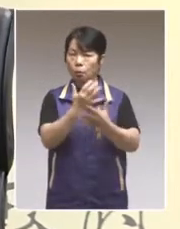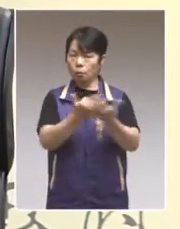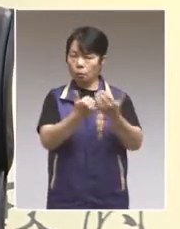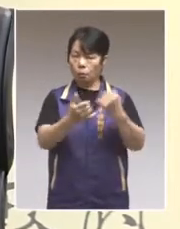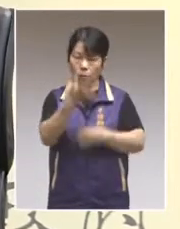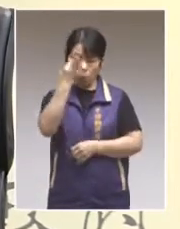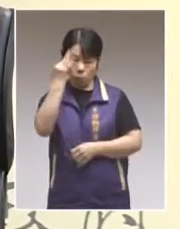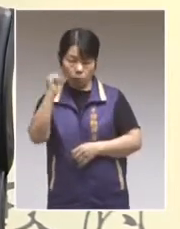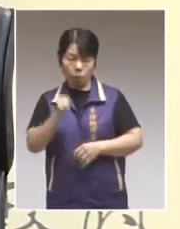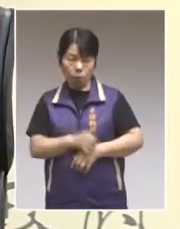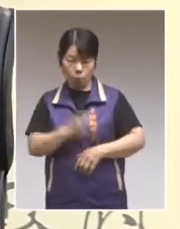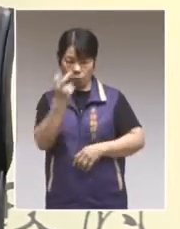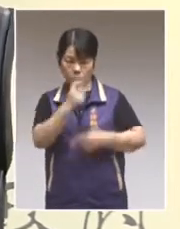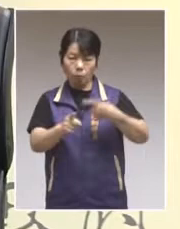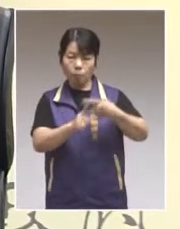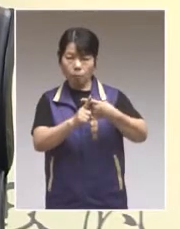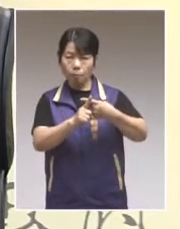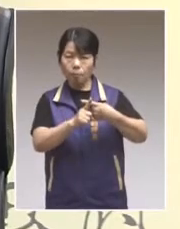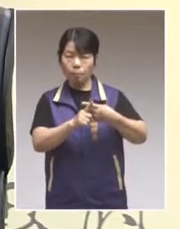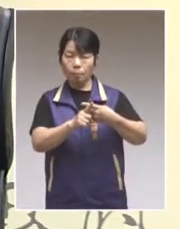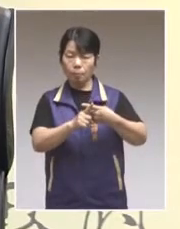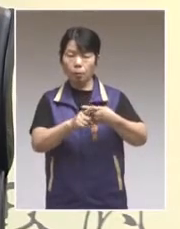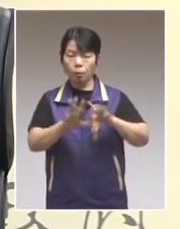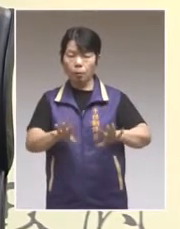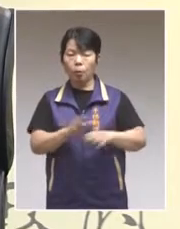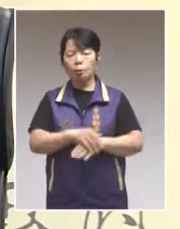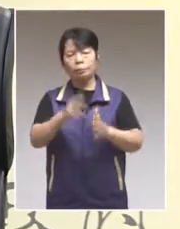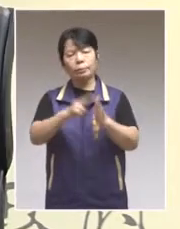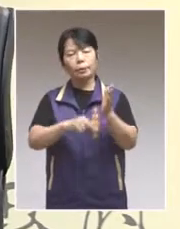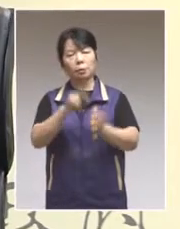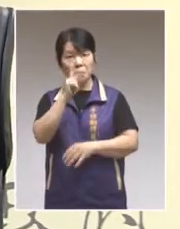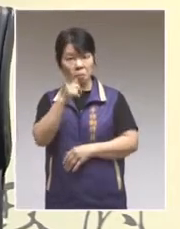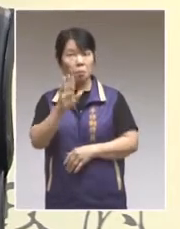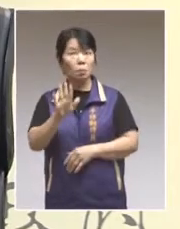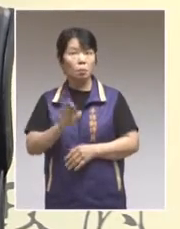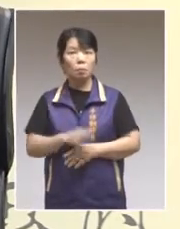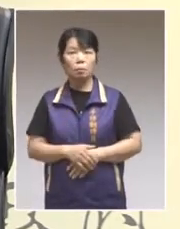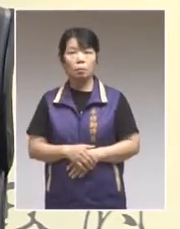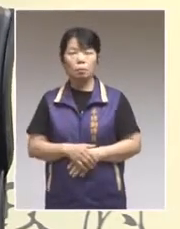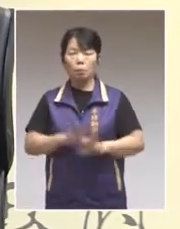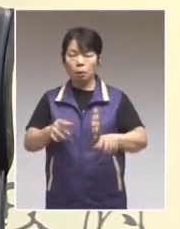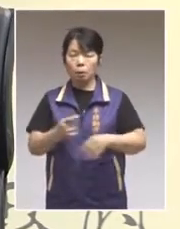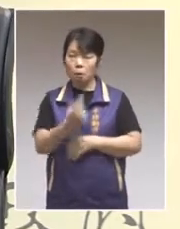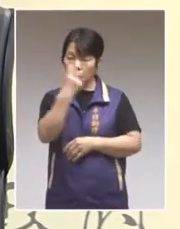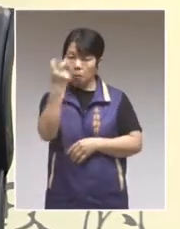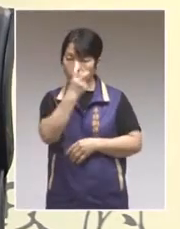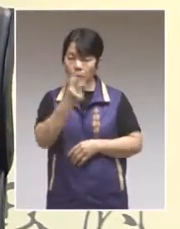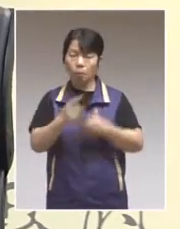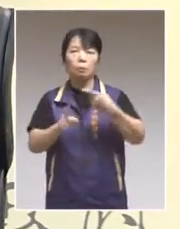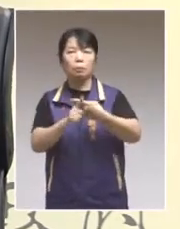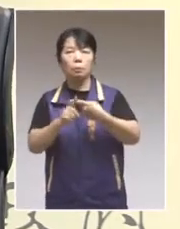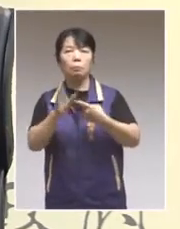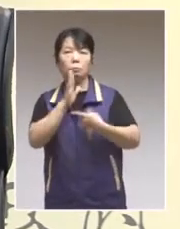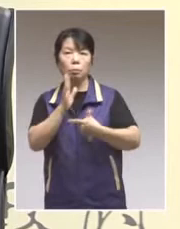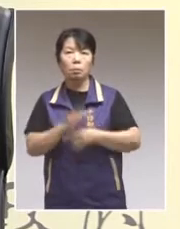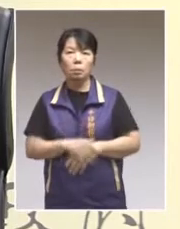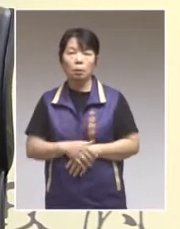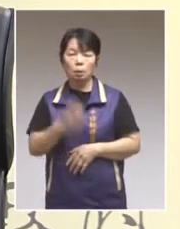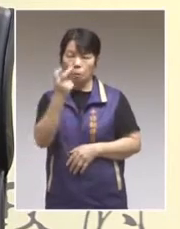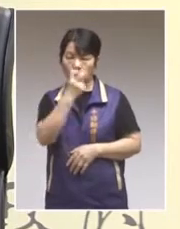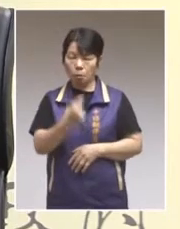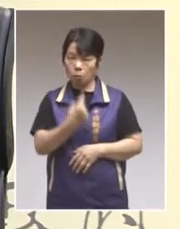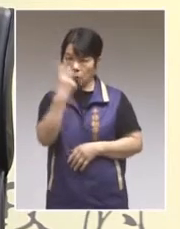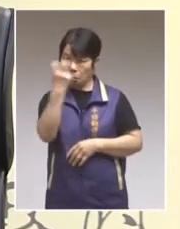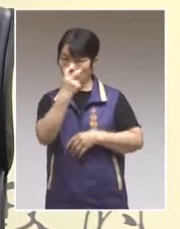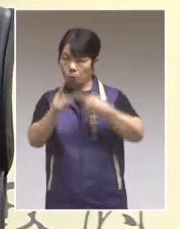天确诊这个描述，可能是不太正确的，因为是快筛阳性的状态。那当然，快筛阳性